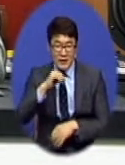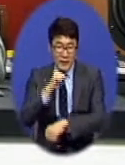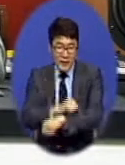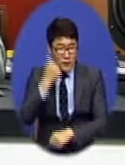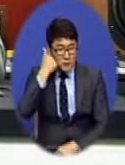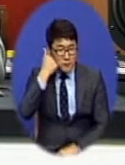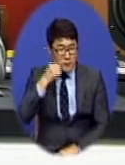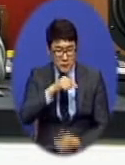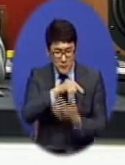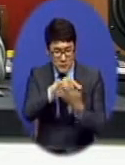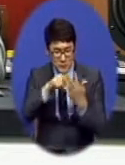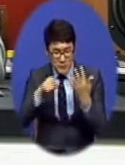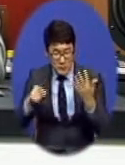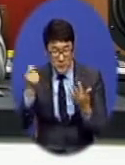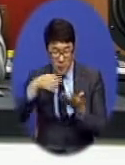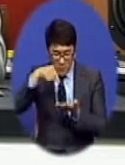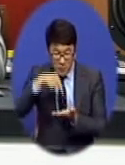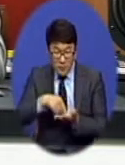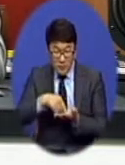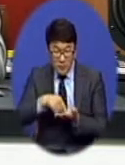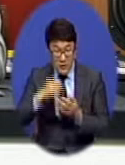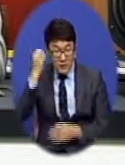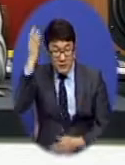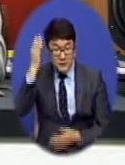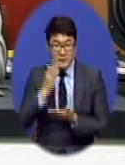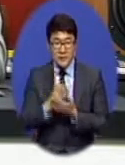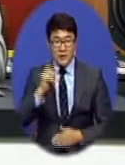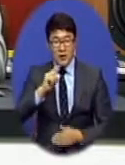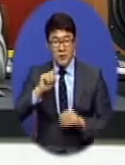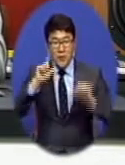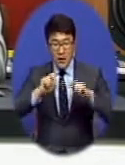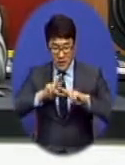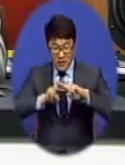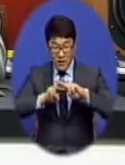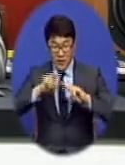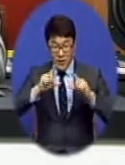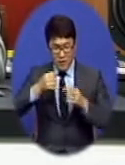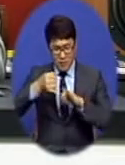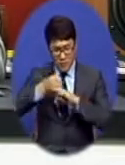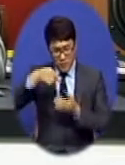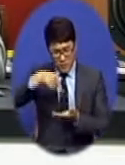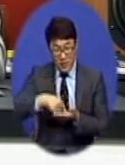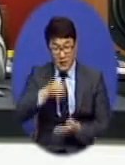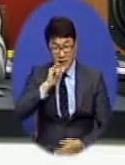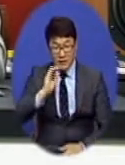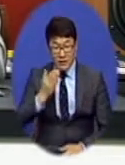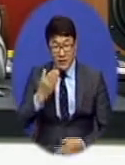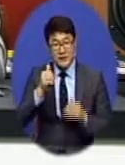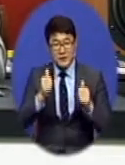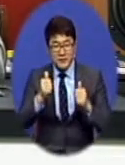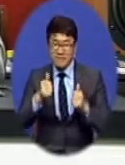부르신 시청자 번호를 네. 누르신 뒤에 역시 네. 잊지 마시고 우물정자를 그렇죠. 꼭 눌러주셔야 됩니다. 네, 그렇습니다. 그러면은